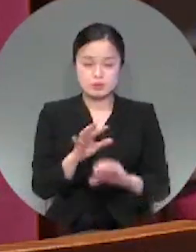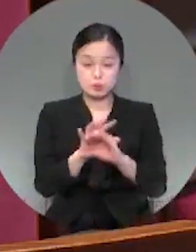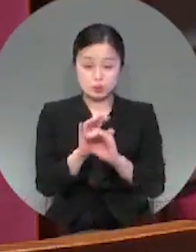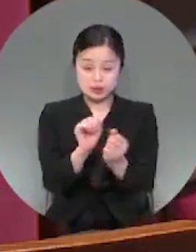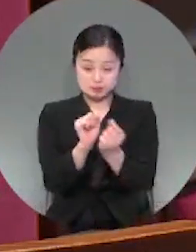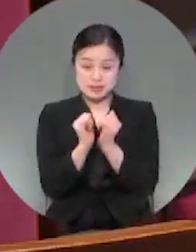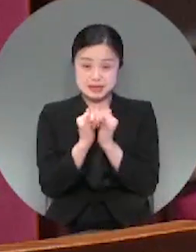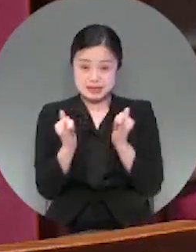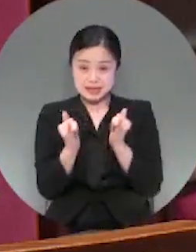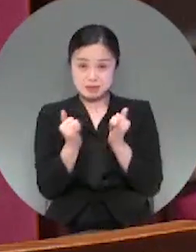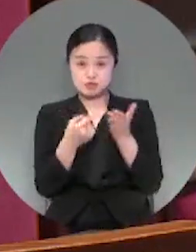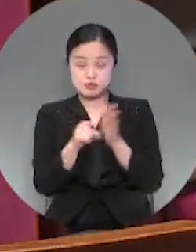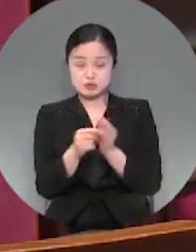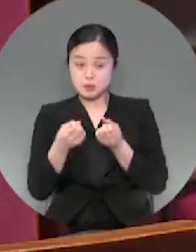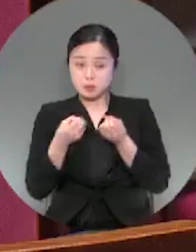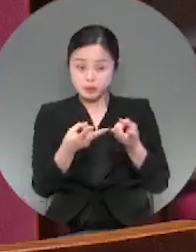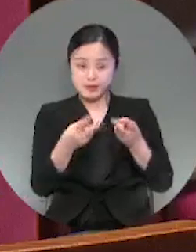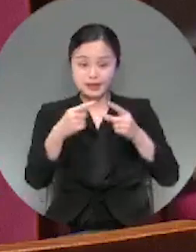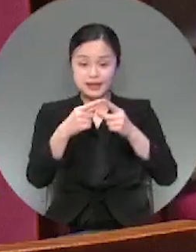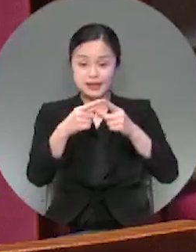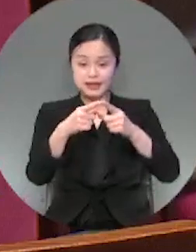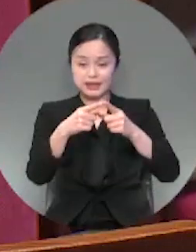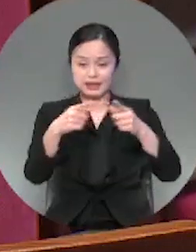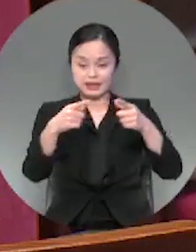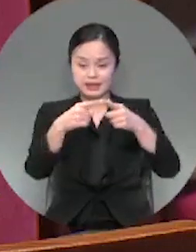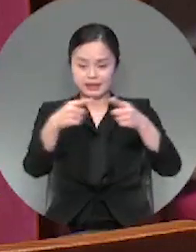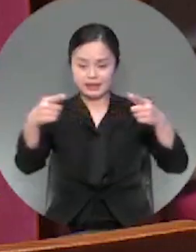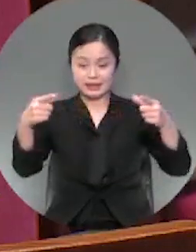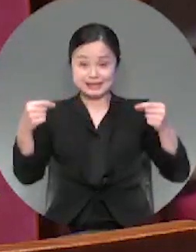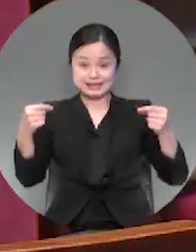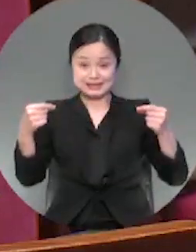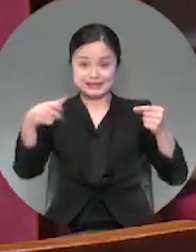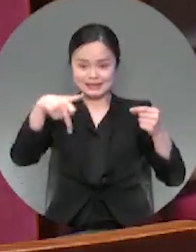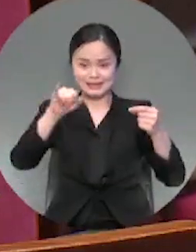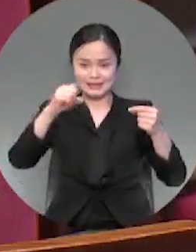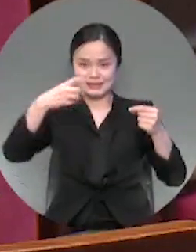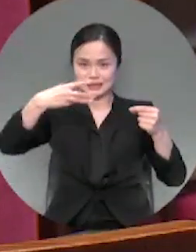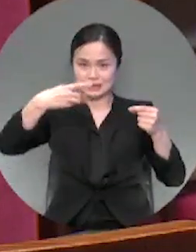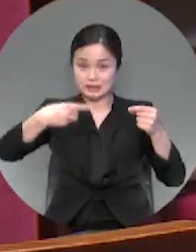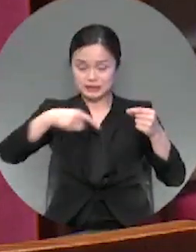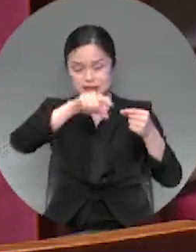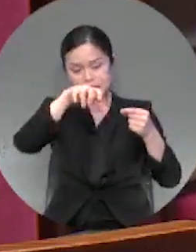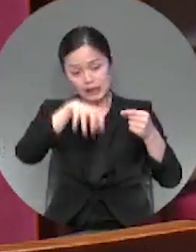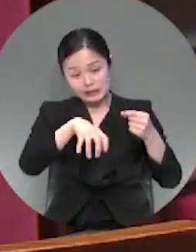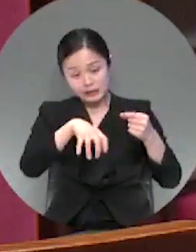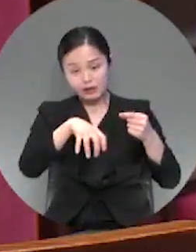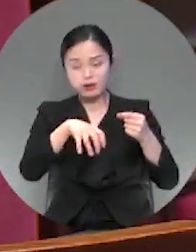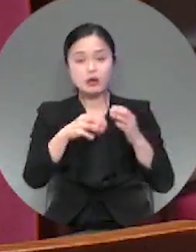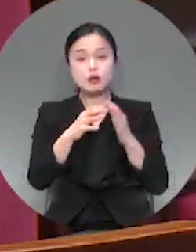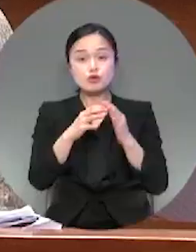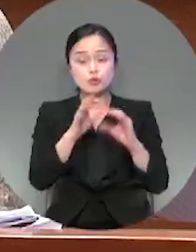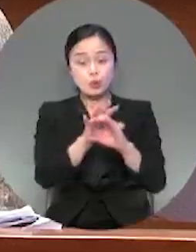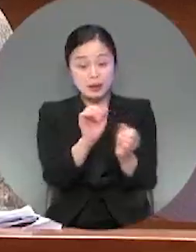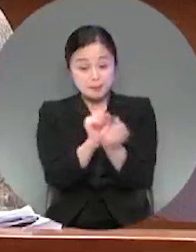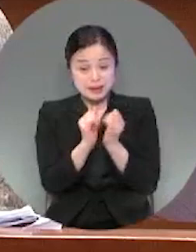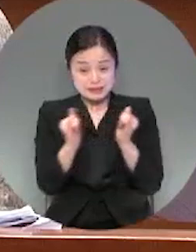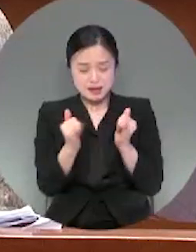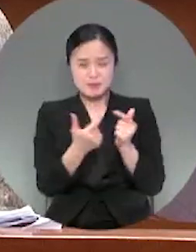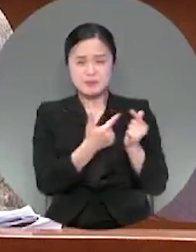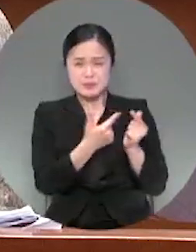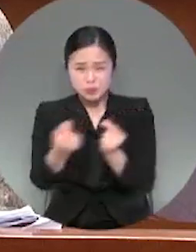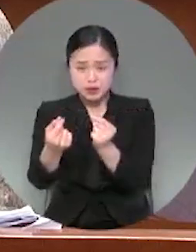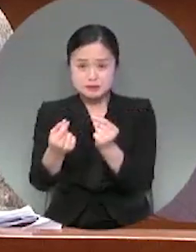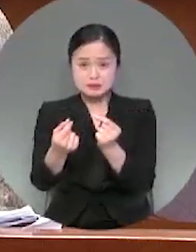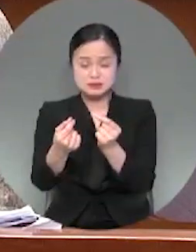그랬는데요. 키트가 정말로 환자들한테 도달하고 있는지도 한번 확인해 보셔야 합니다. 네, 현재까지는 모든